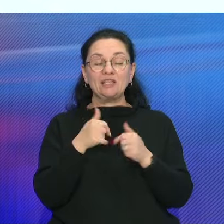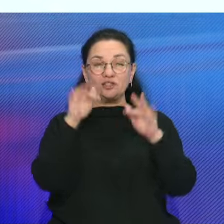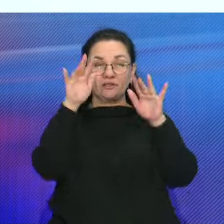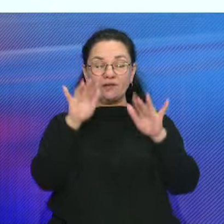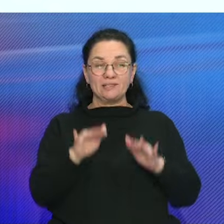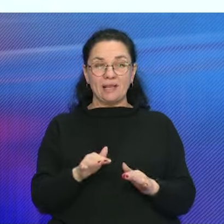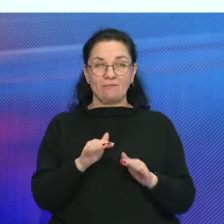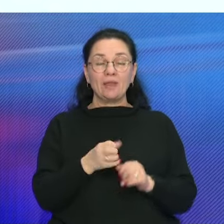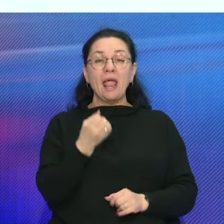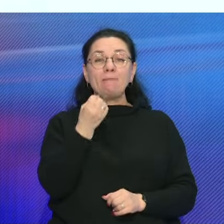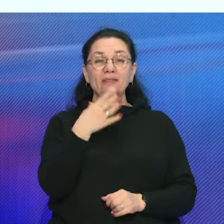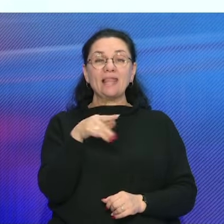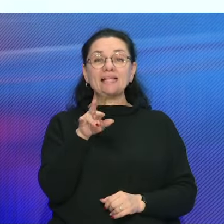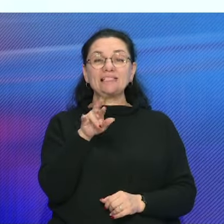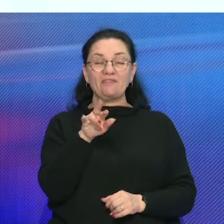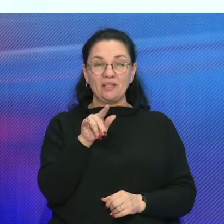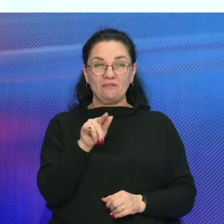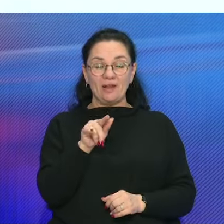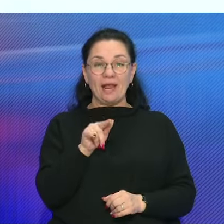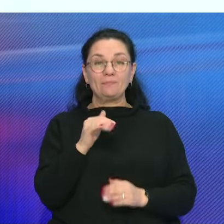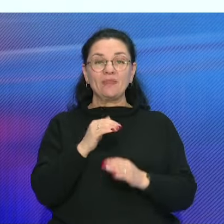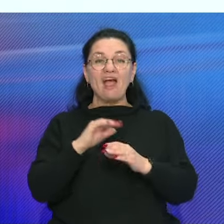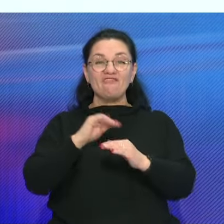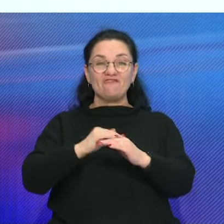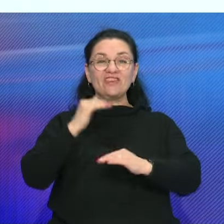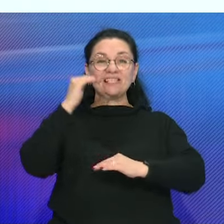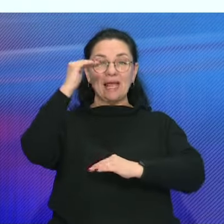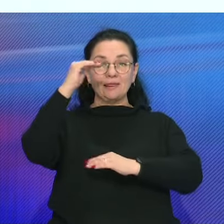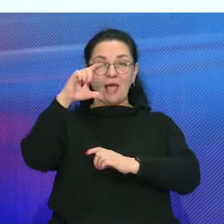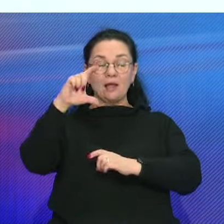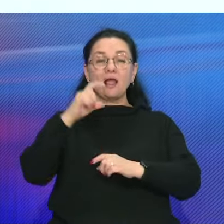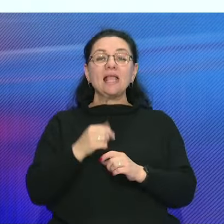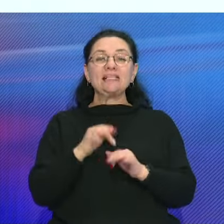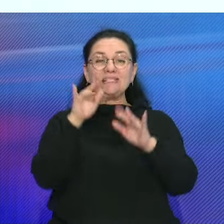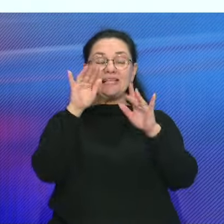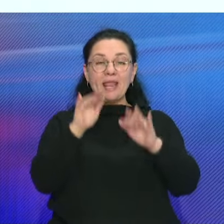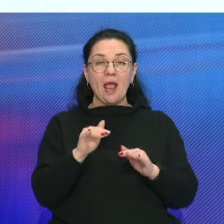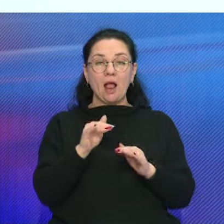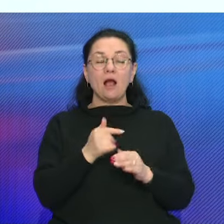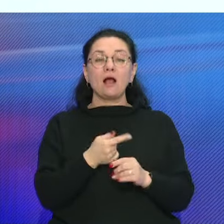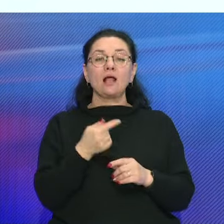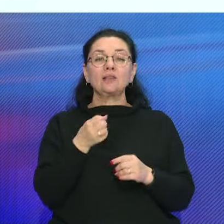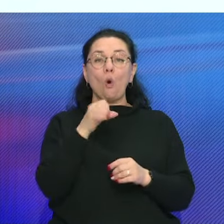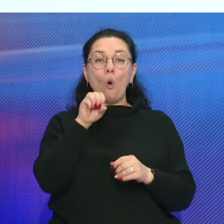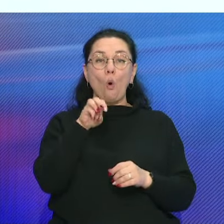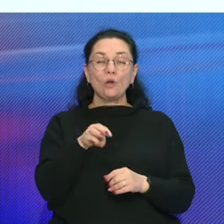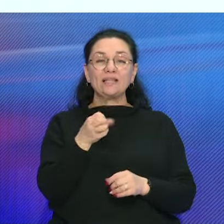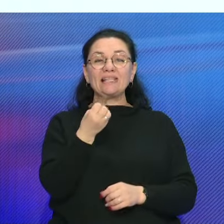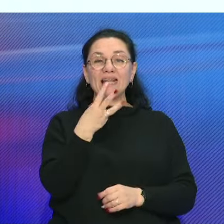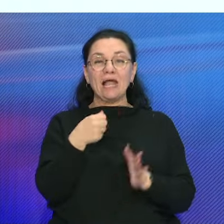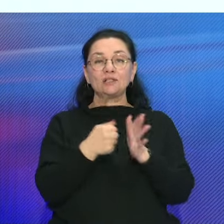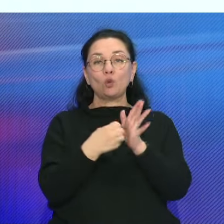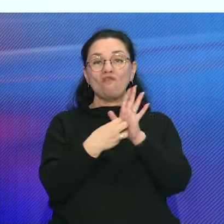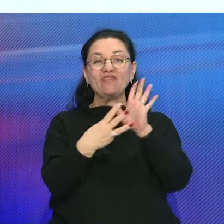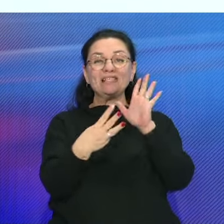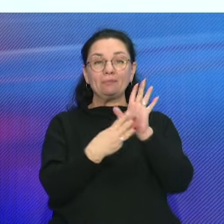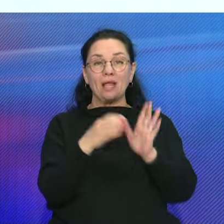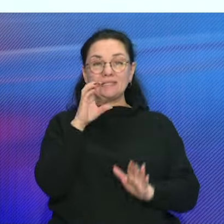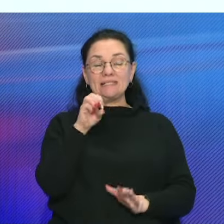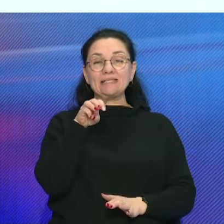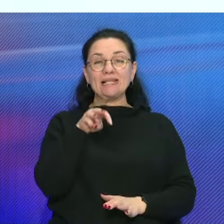утро, 15 января, высота снежного покрова по области составляет от 13 до 18